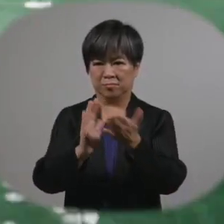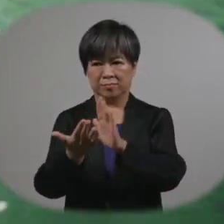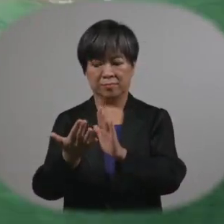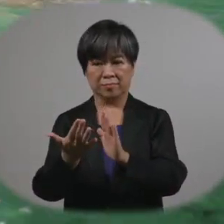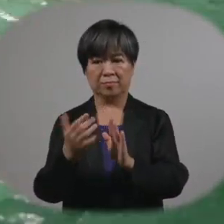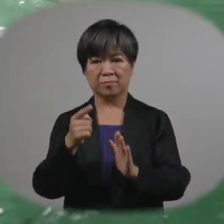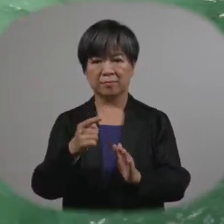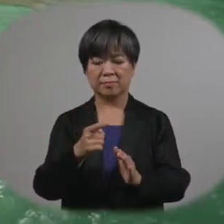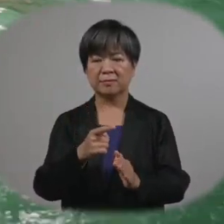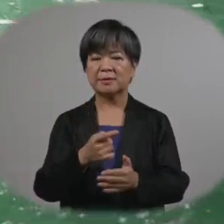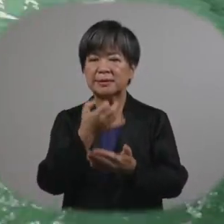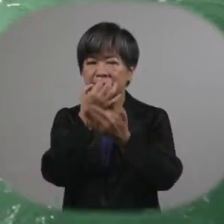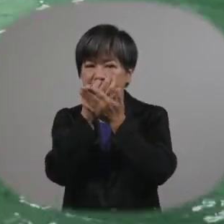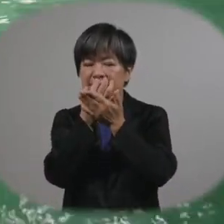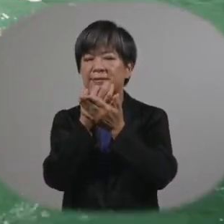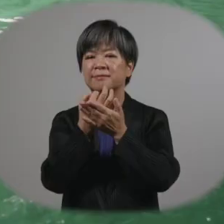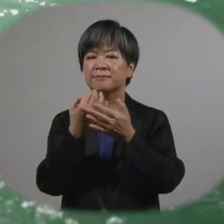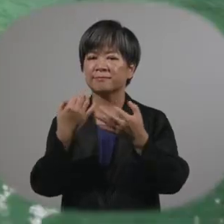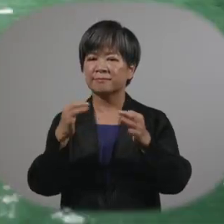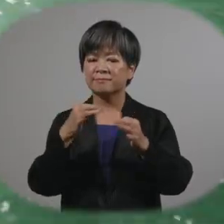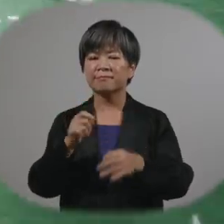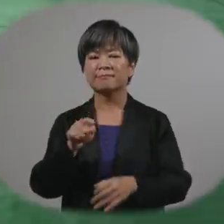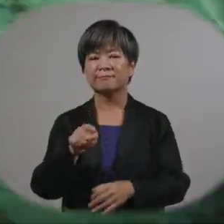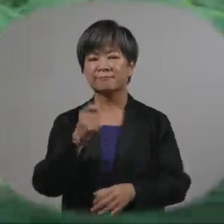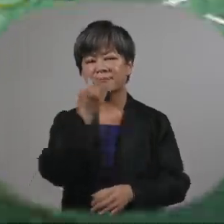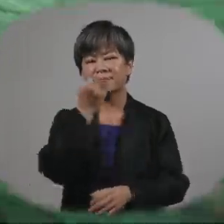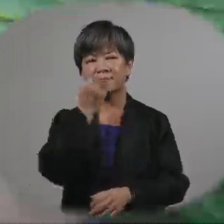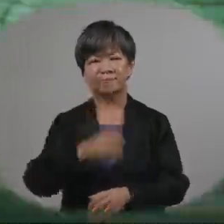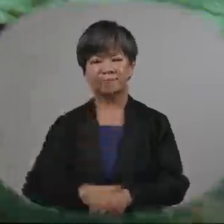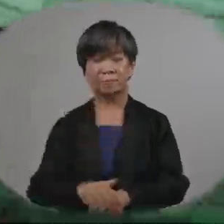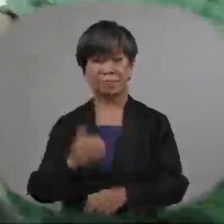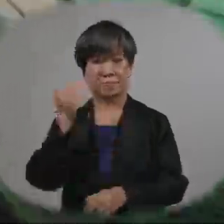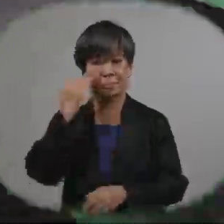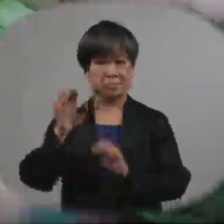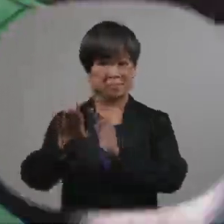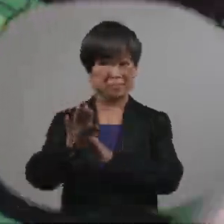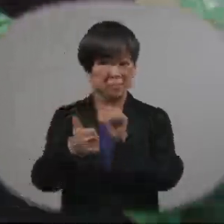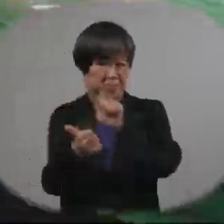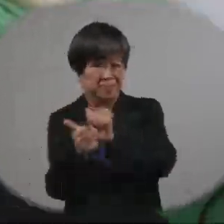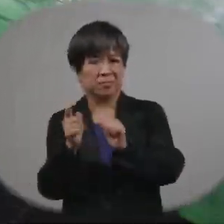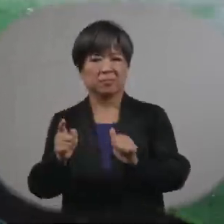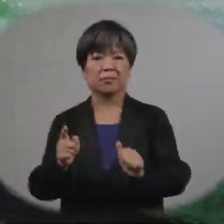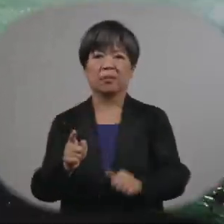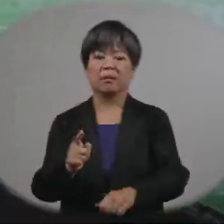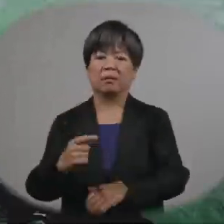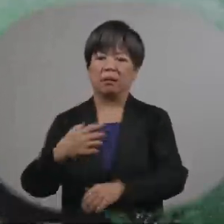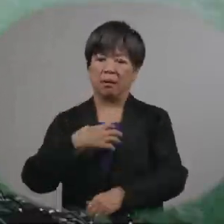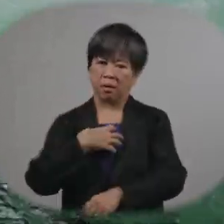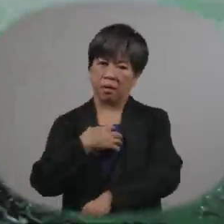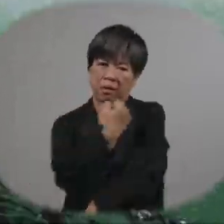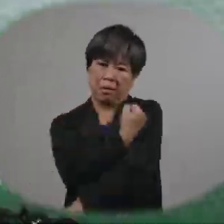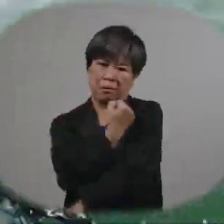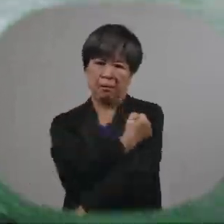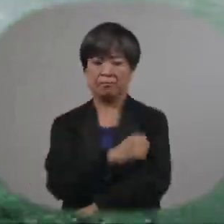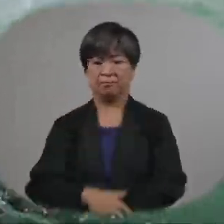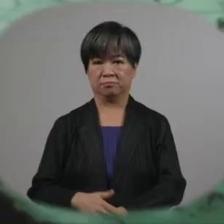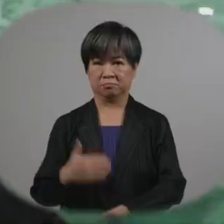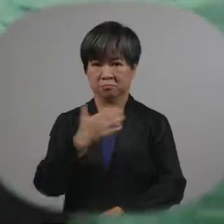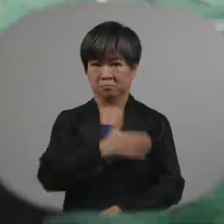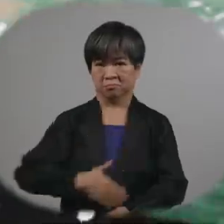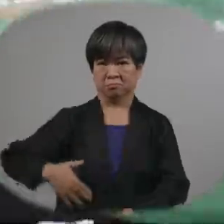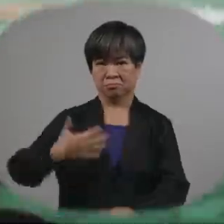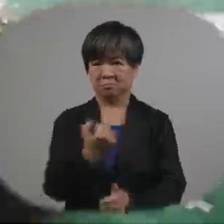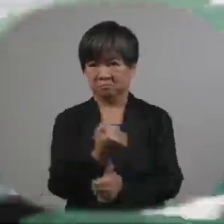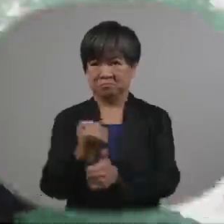来说你会比较的省，比较省力，因为这样手去滑其实蛮费力的，所以我希望你能够用就是身体的力量去做